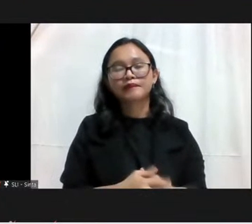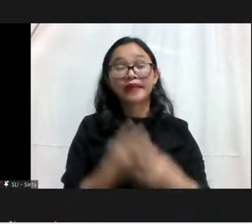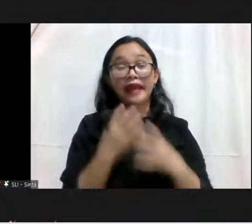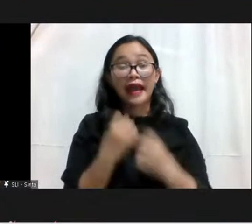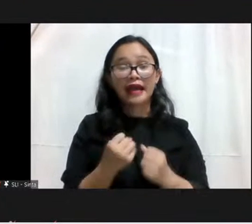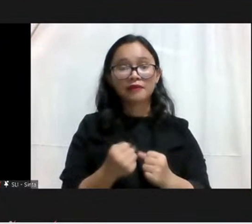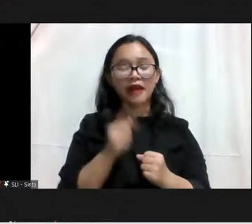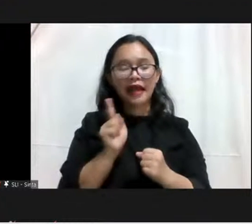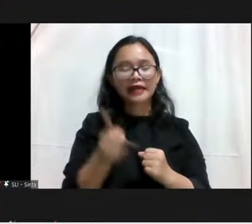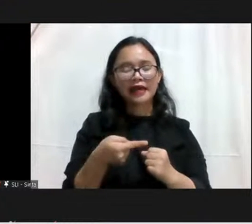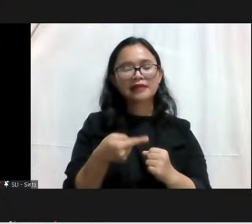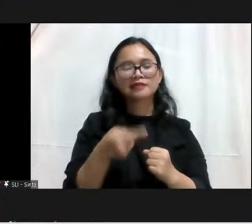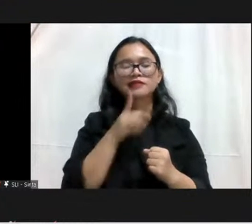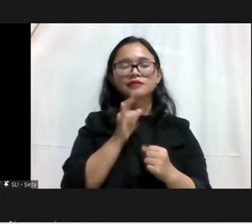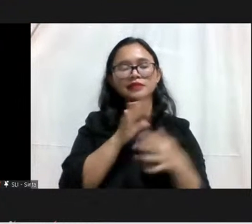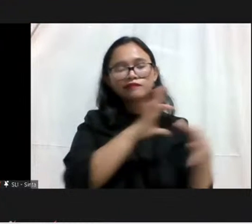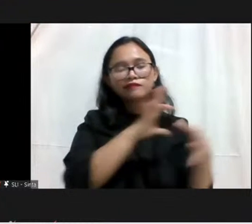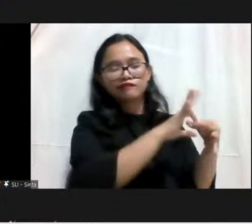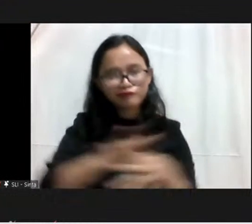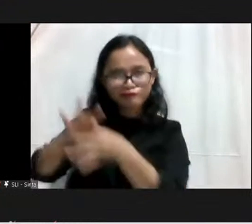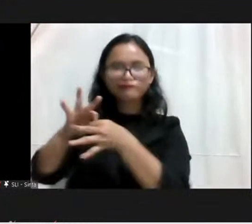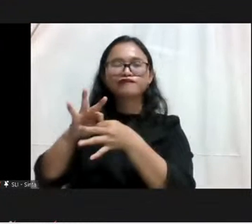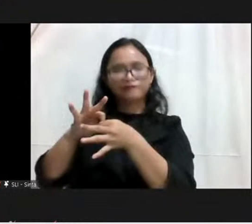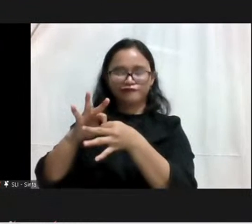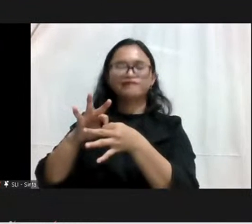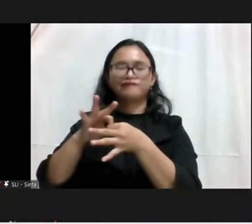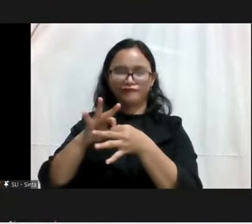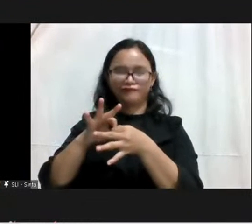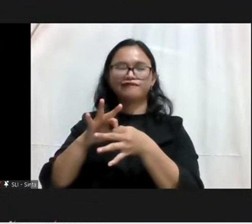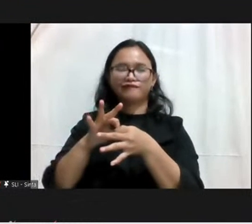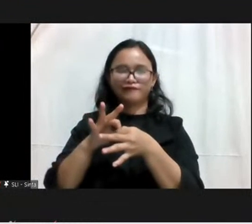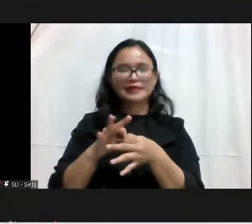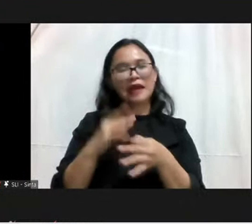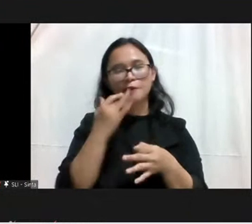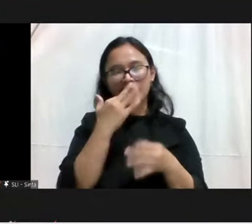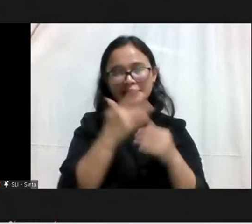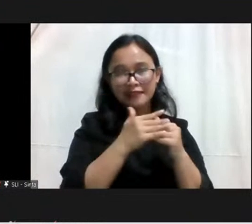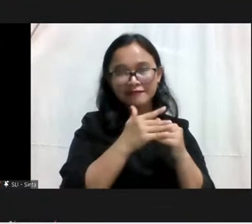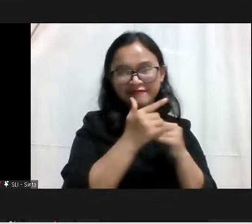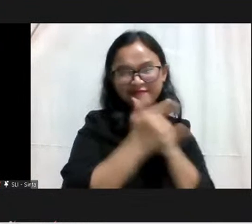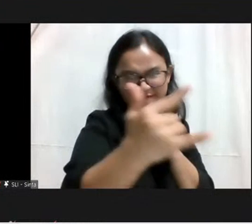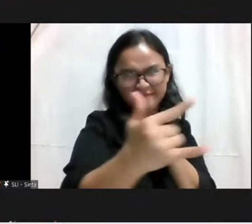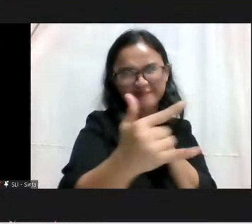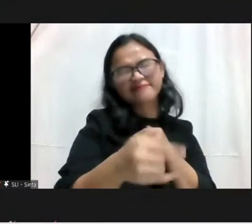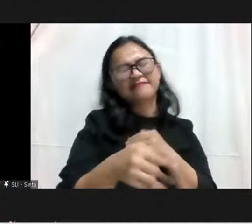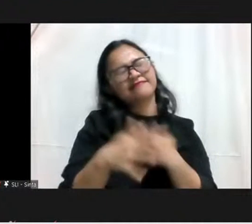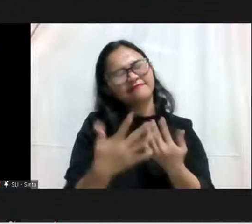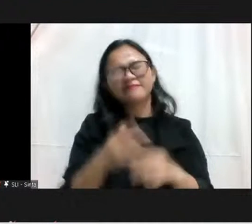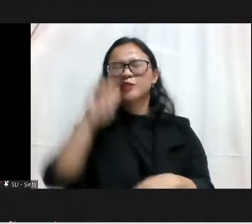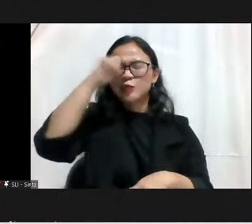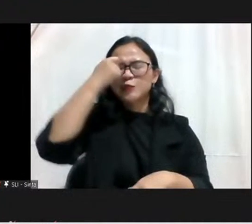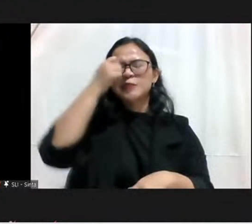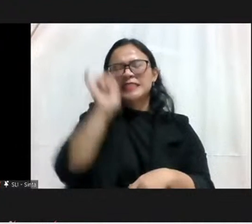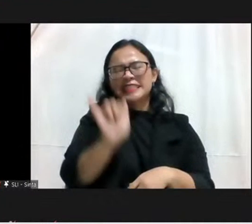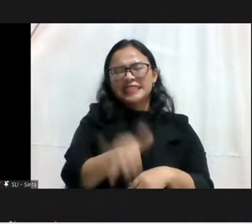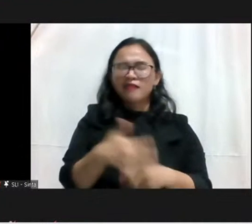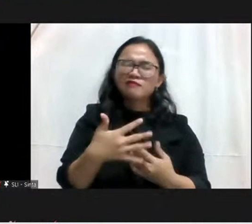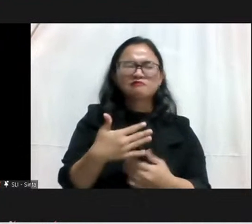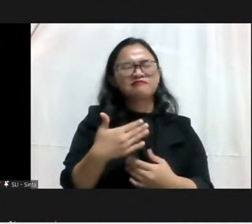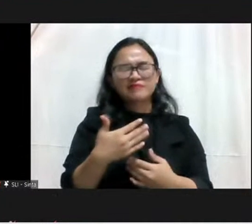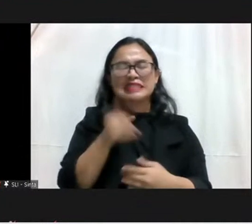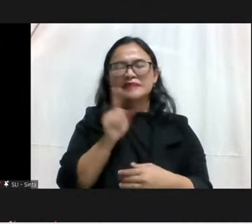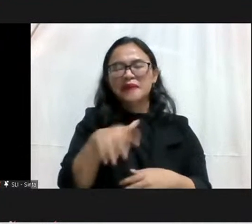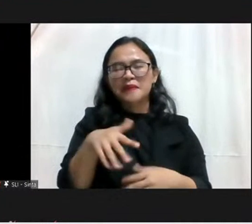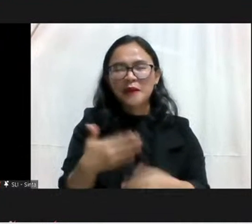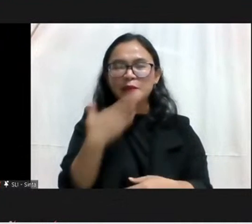Partnership for sustainable rise gitu di Indonesia ini tentu saja enggak mudah karena sektor ini adalah sektor yang selama ini